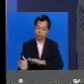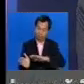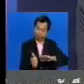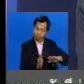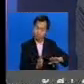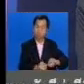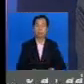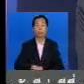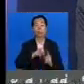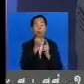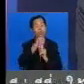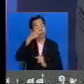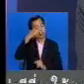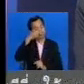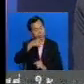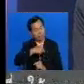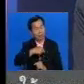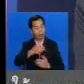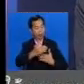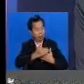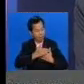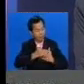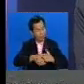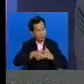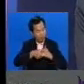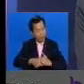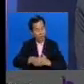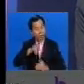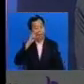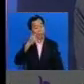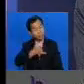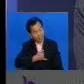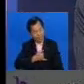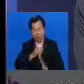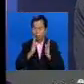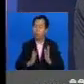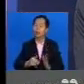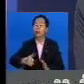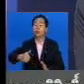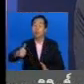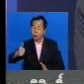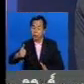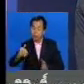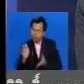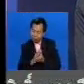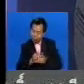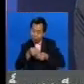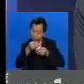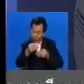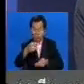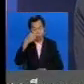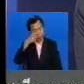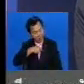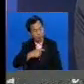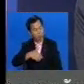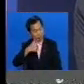ที่มีความรักความสามัคคีความมีน้ำใจแม้แต่ชาวต่างชาติเองยังคงชื่นชมสังคมไทยหากวันนี้ค่ะสังคมไทยเองขาดความรัก